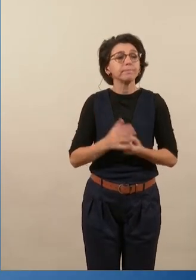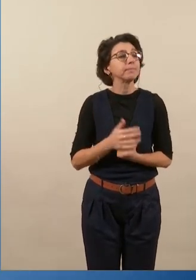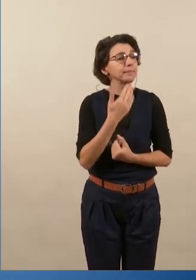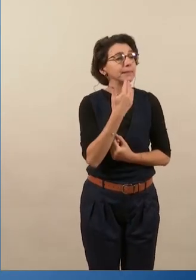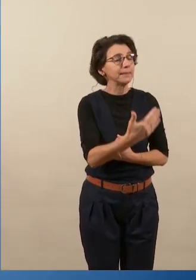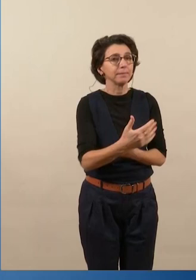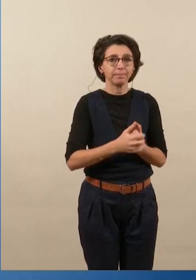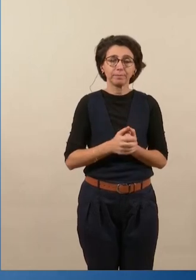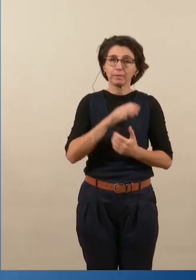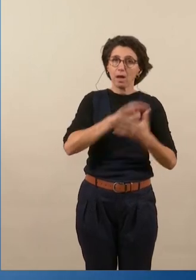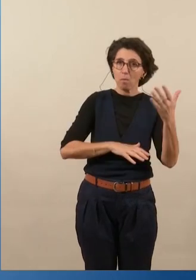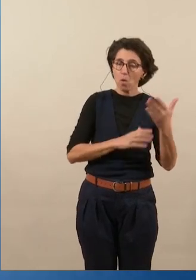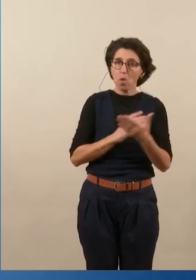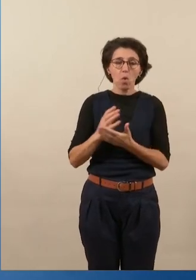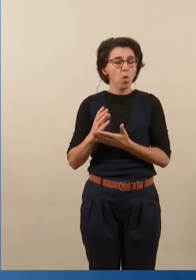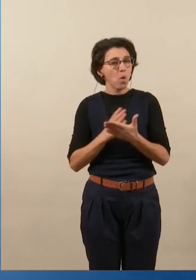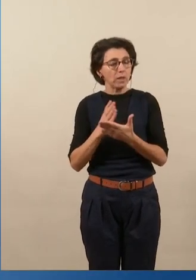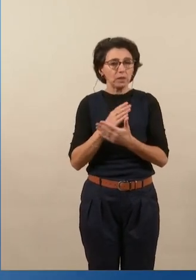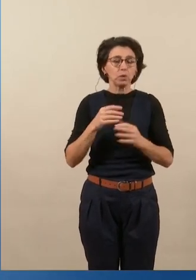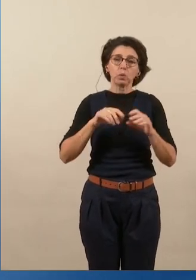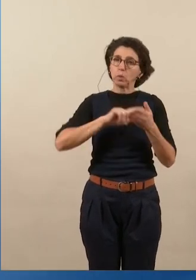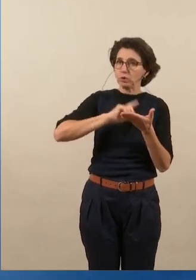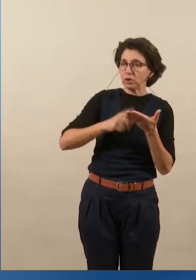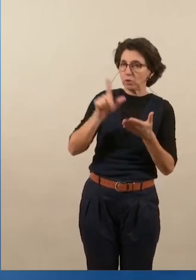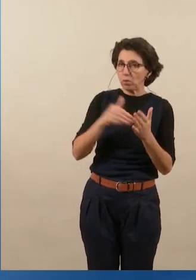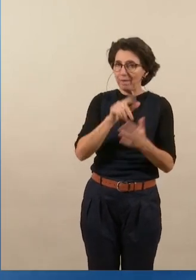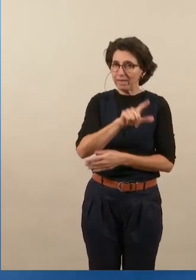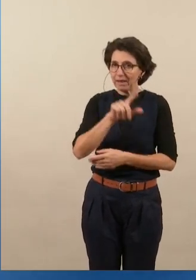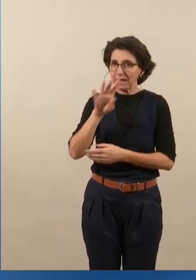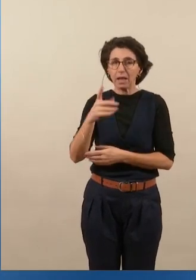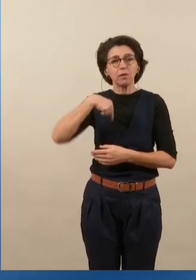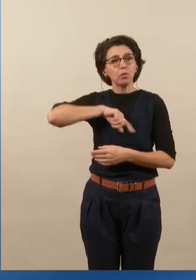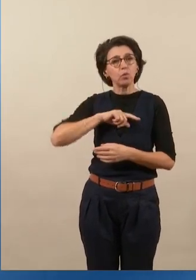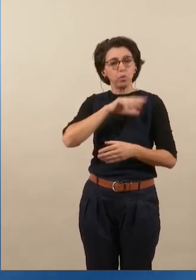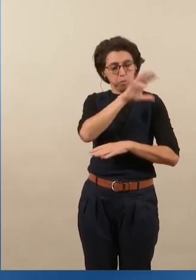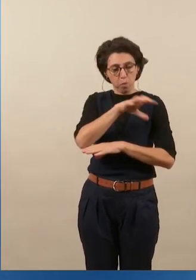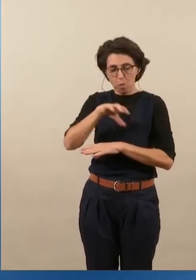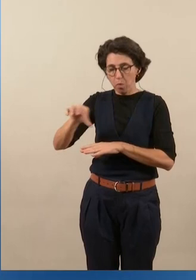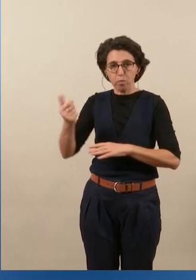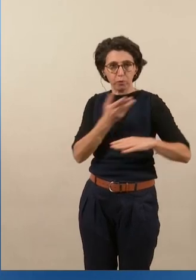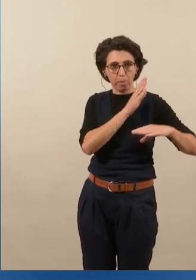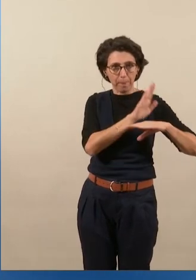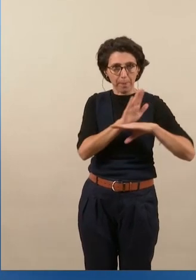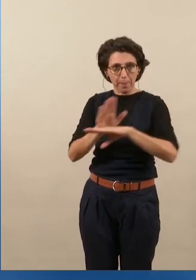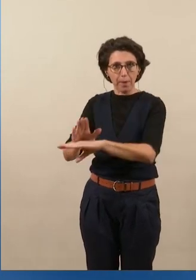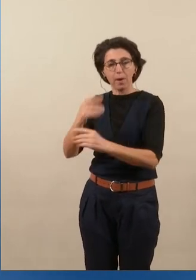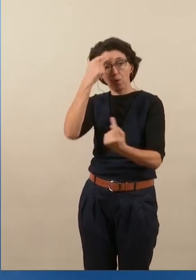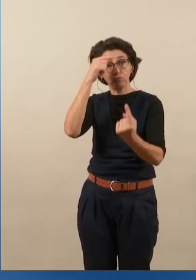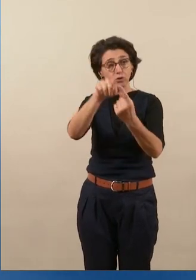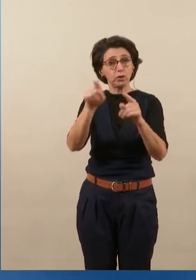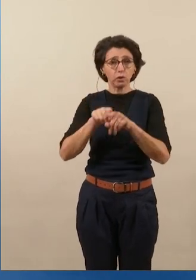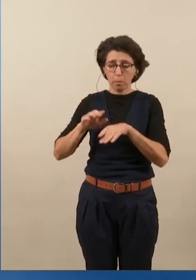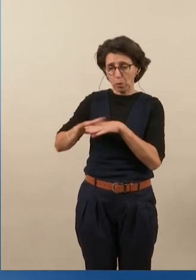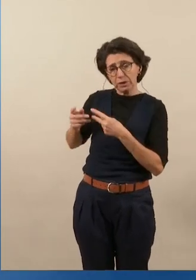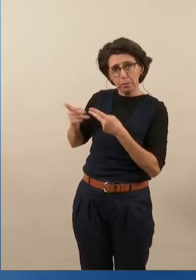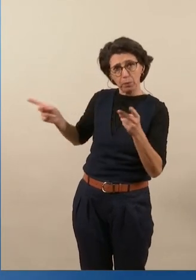2024 nous avons souhaité faire une présentation par Paul afin de mettre en lumière à plusieurs voix nos politiques publiques et